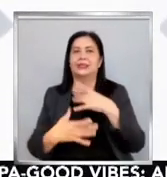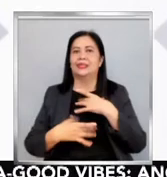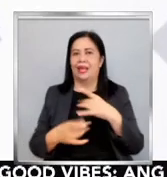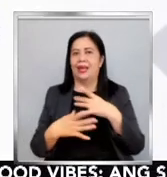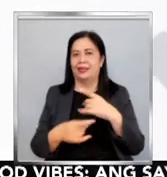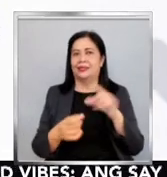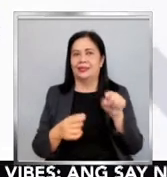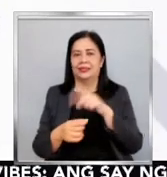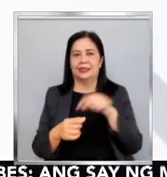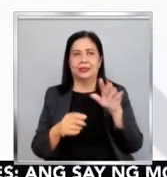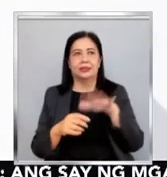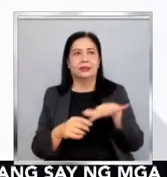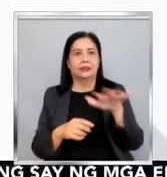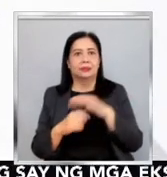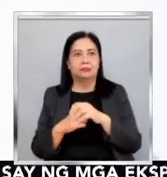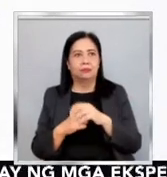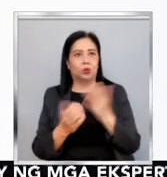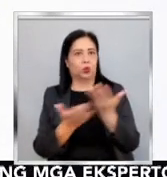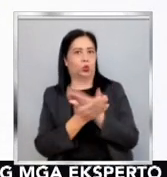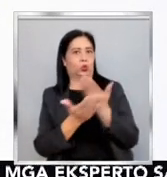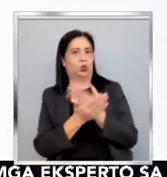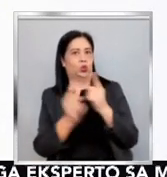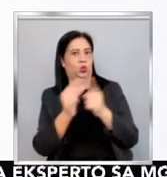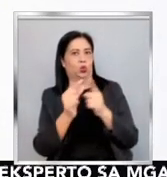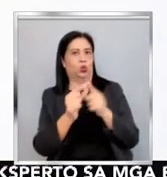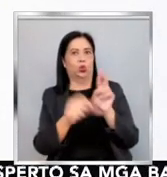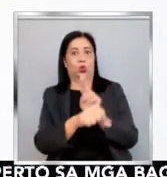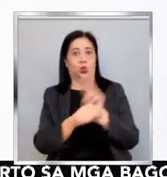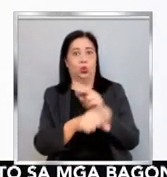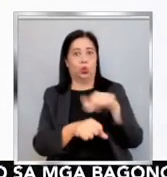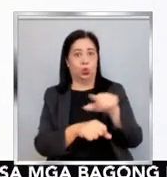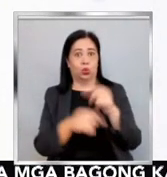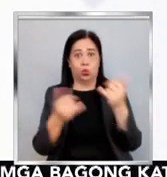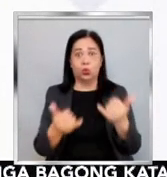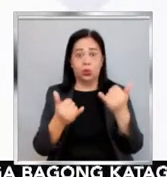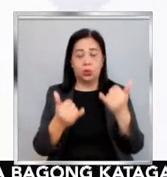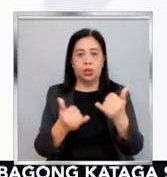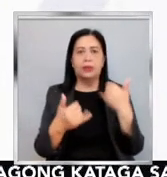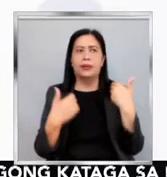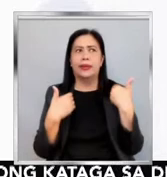mga bagong salita na ginagamit natin ngayon, mayroong